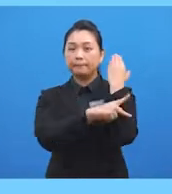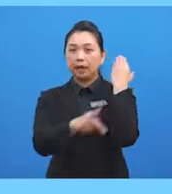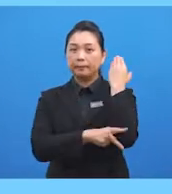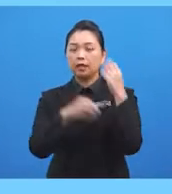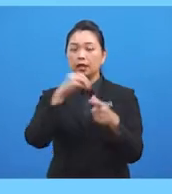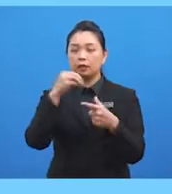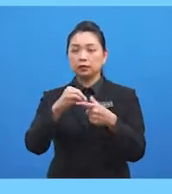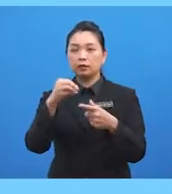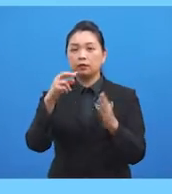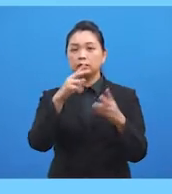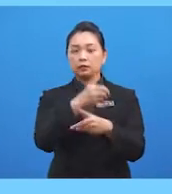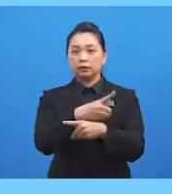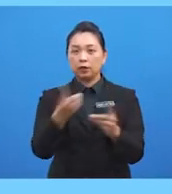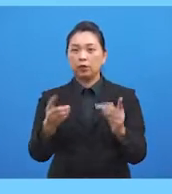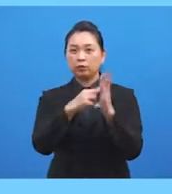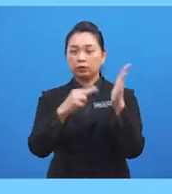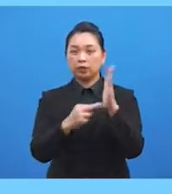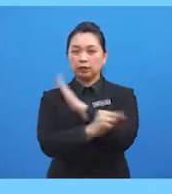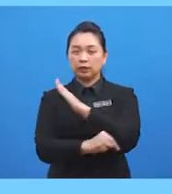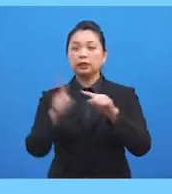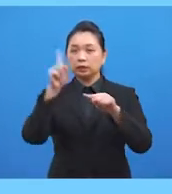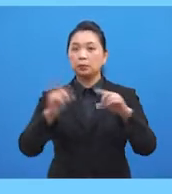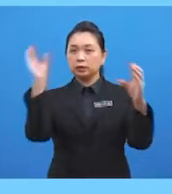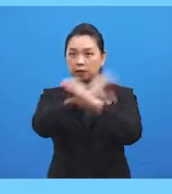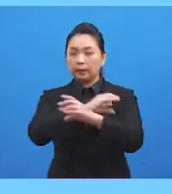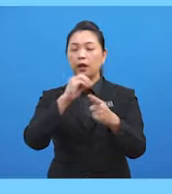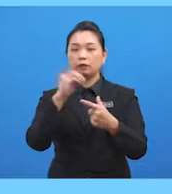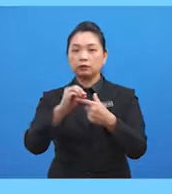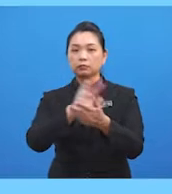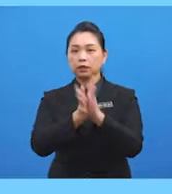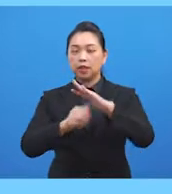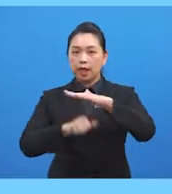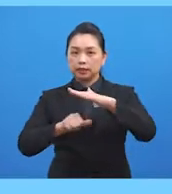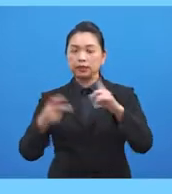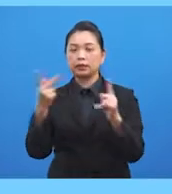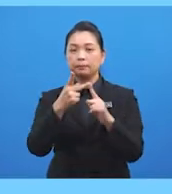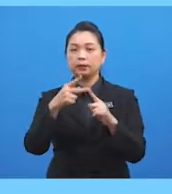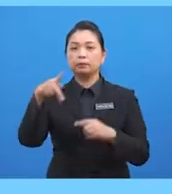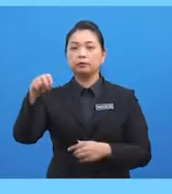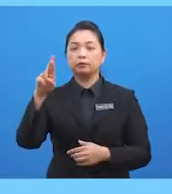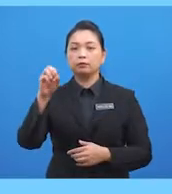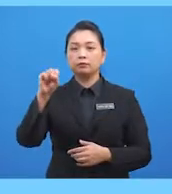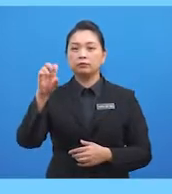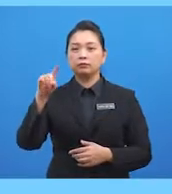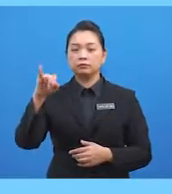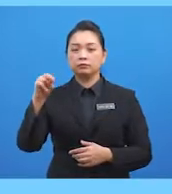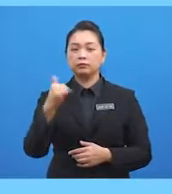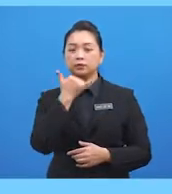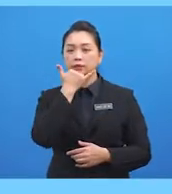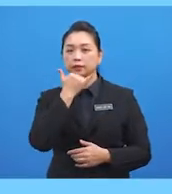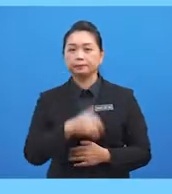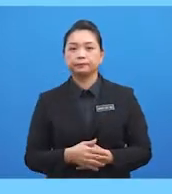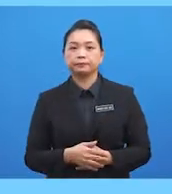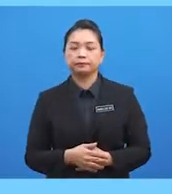Negeri tidak boleh dicabar atau menjadi asas kepada prosiding jenayah. Ahli